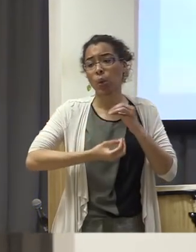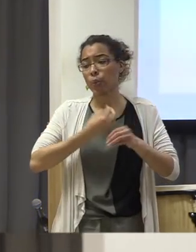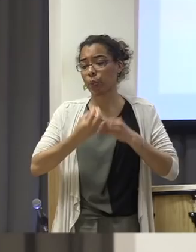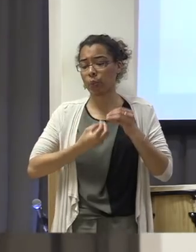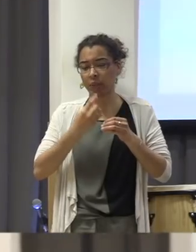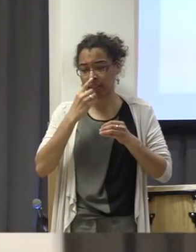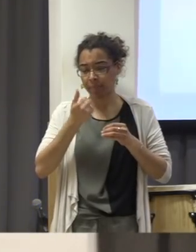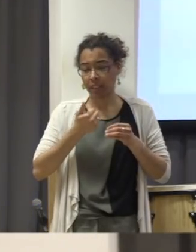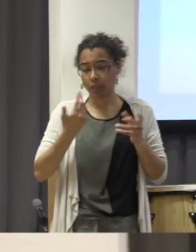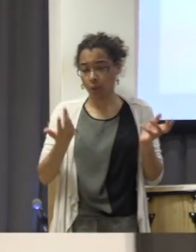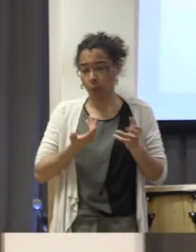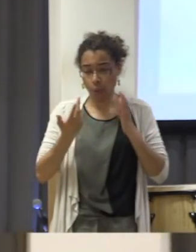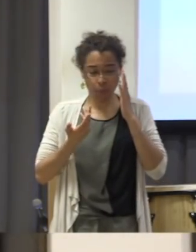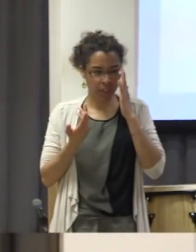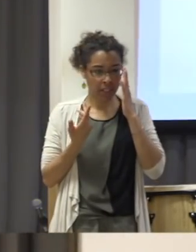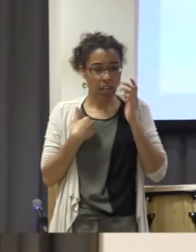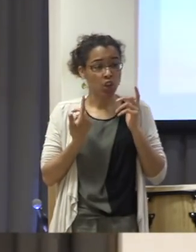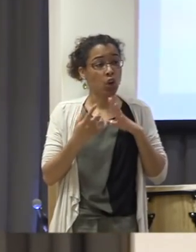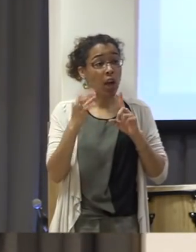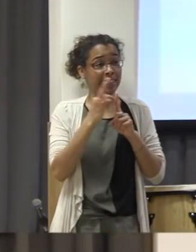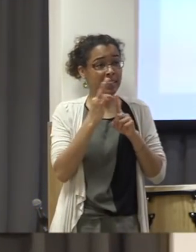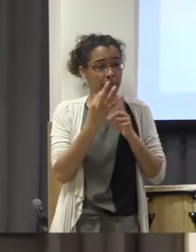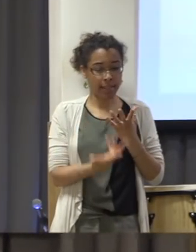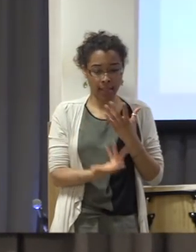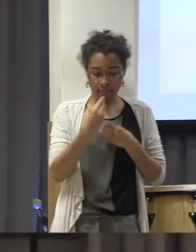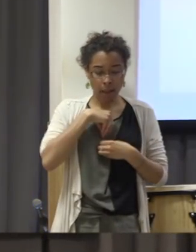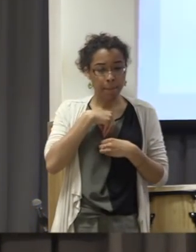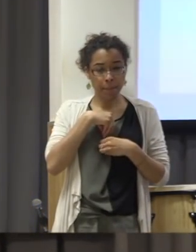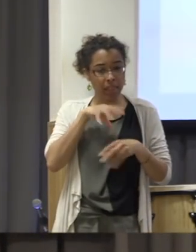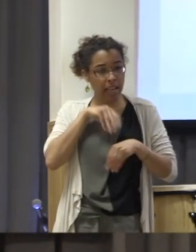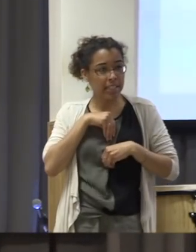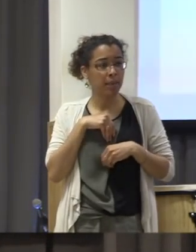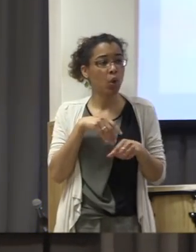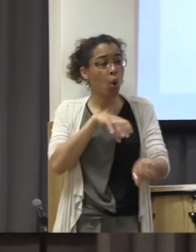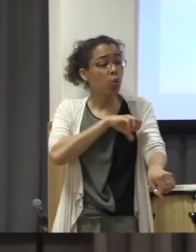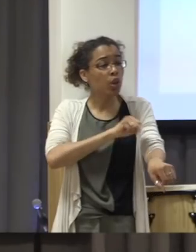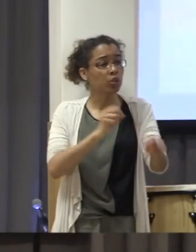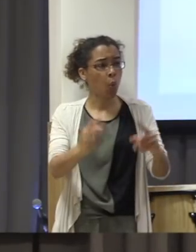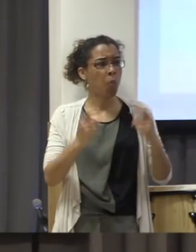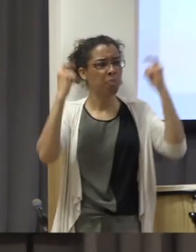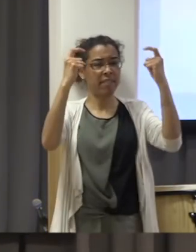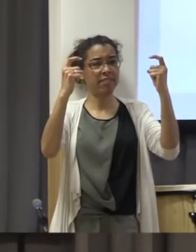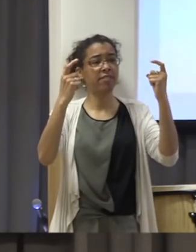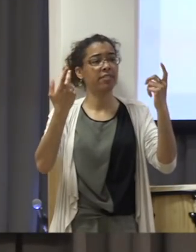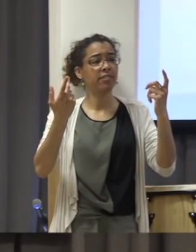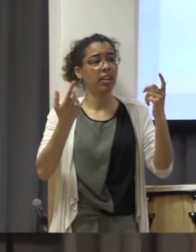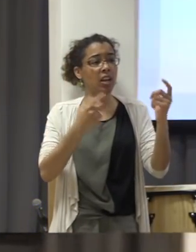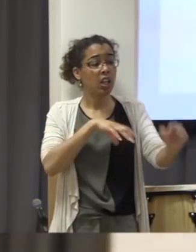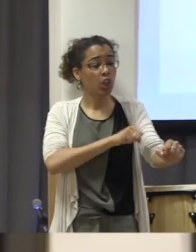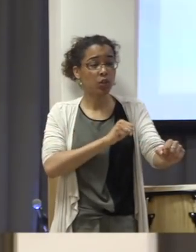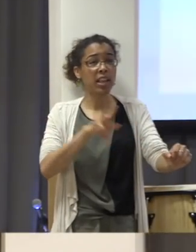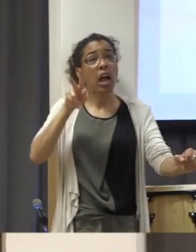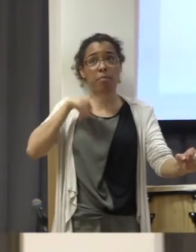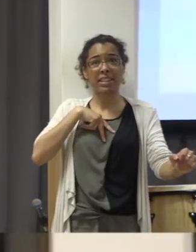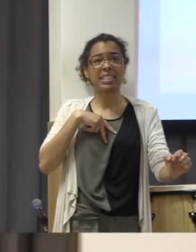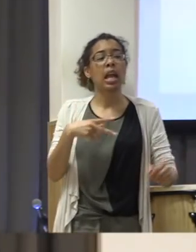sont appropriés de leur diabète, de leur hypertension. J'ai mon hypertension. J'ai